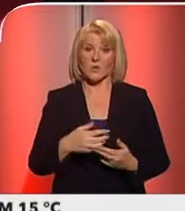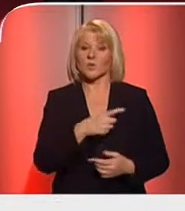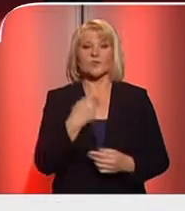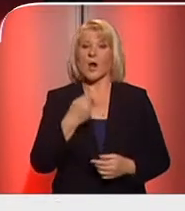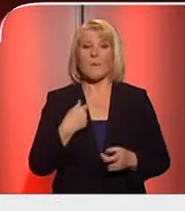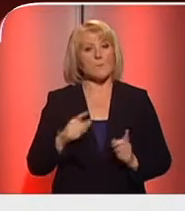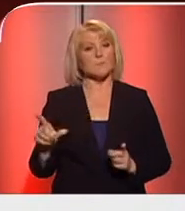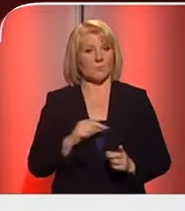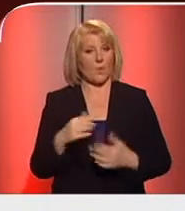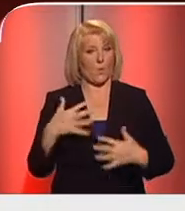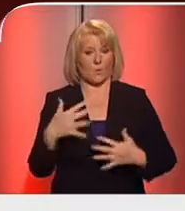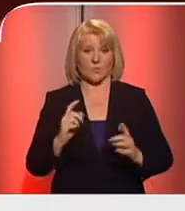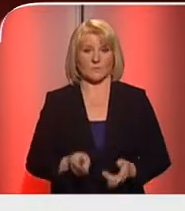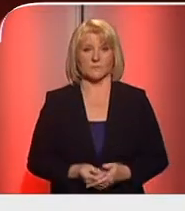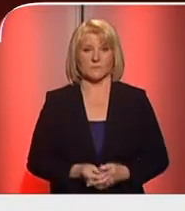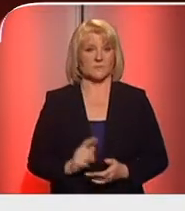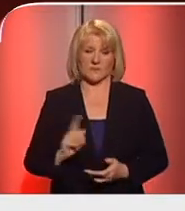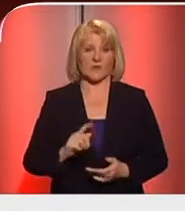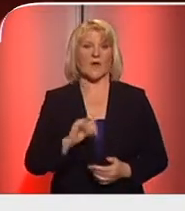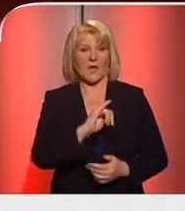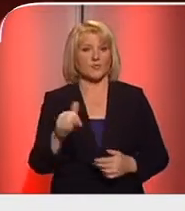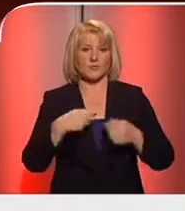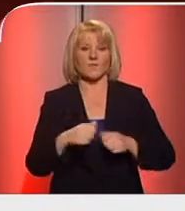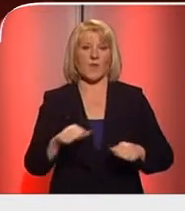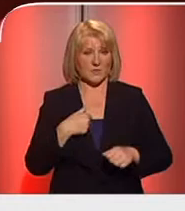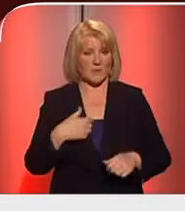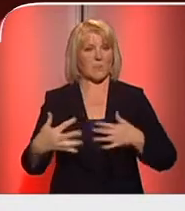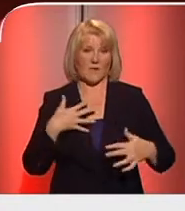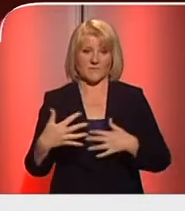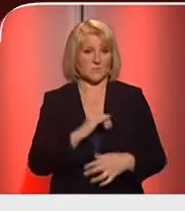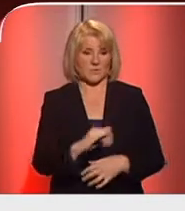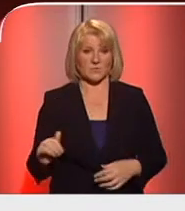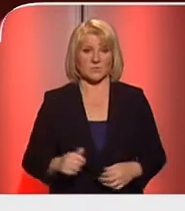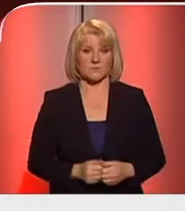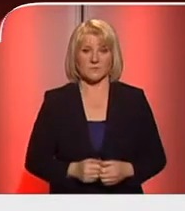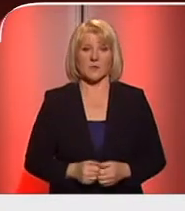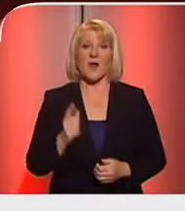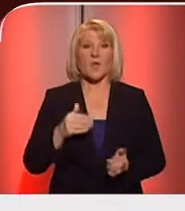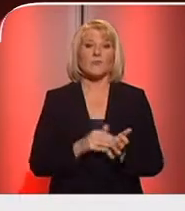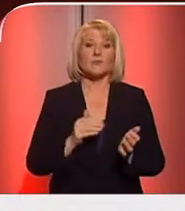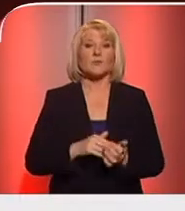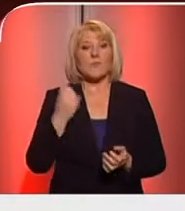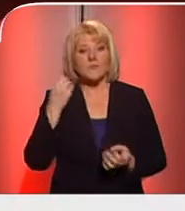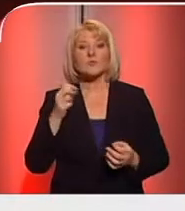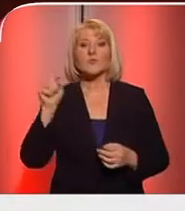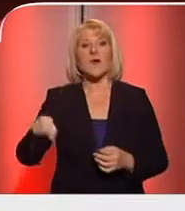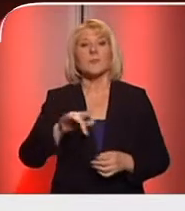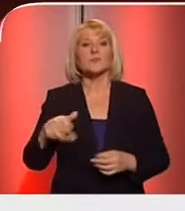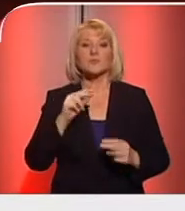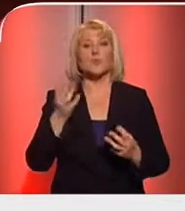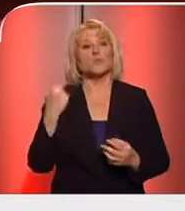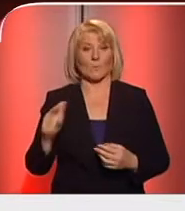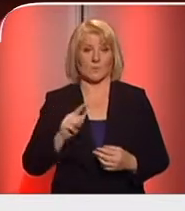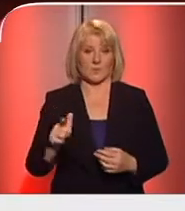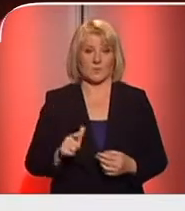Takže hovoříte spolu nebo nehovoříte? Ne, počkejte, samozřejmě hovořím s každým členem vlády. Samozřejmě tam by stálo za to vědět, co jsme si tam říkali. A to já považoval